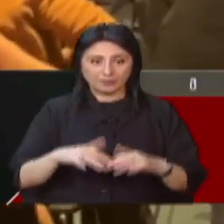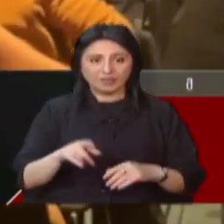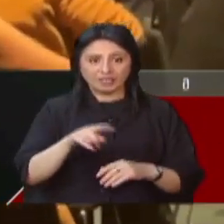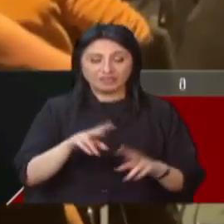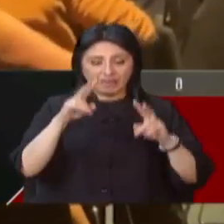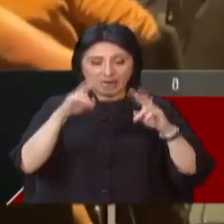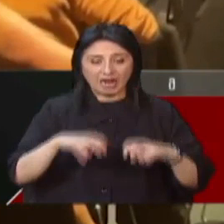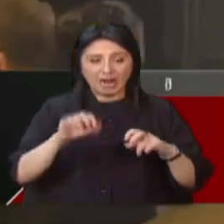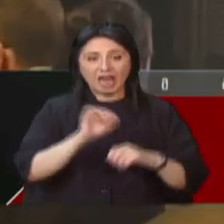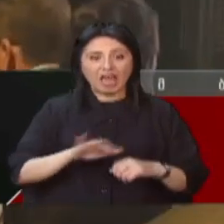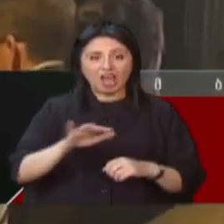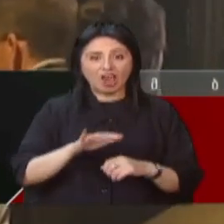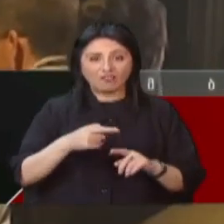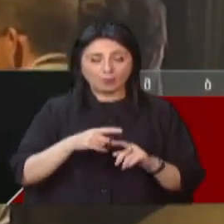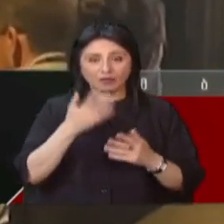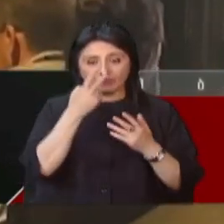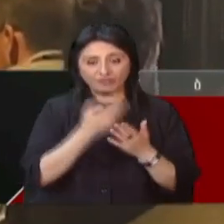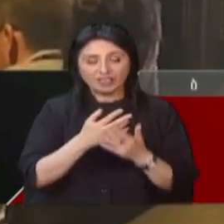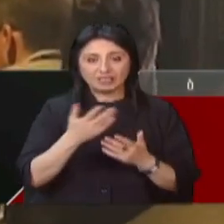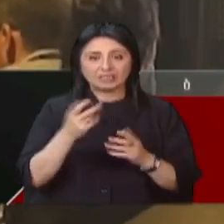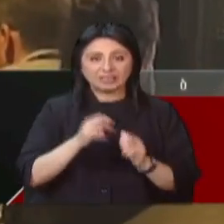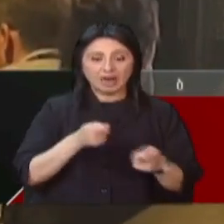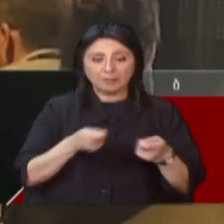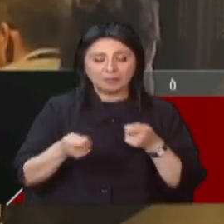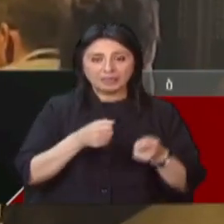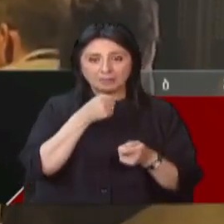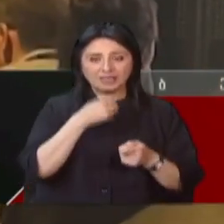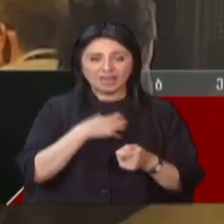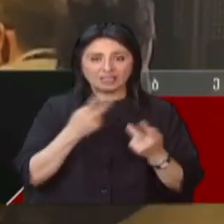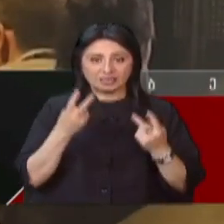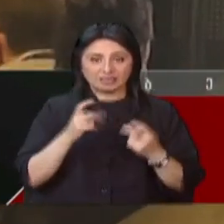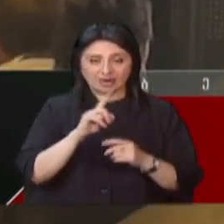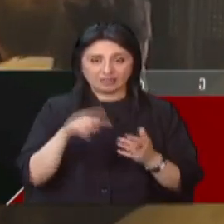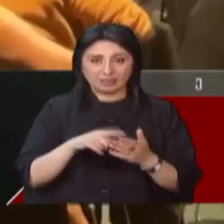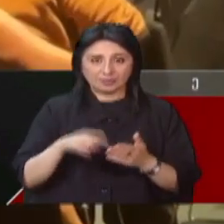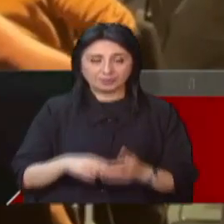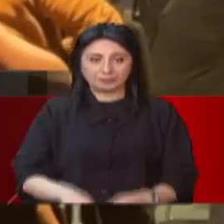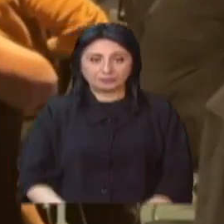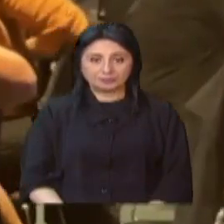ისინი განიხილავენ ევროპაში აუდიოვიზუალური მედიის რეგულირების აქტუალურ საკითხებს.